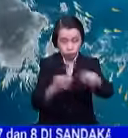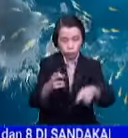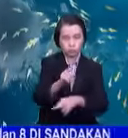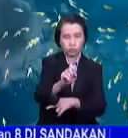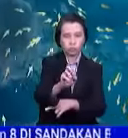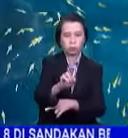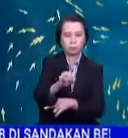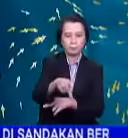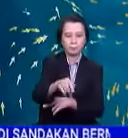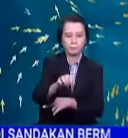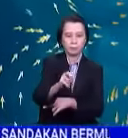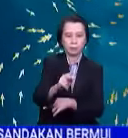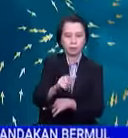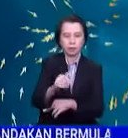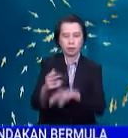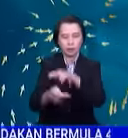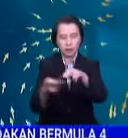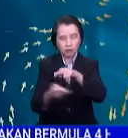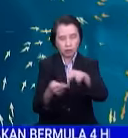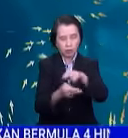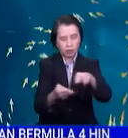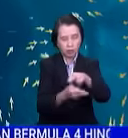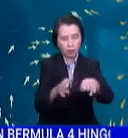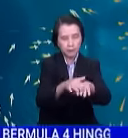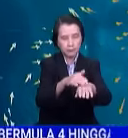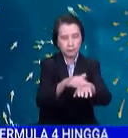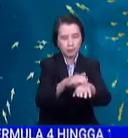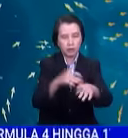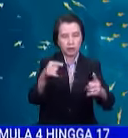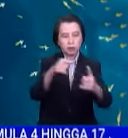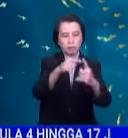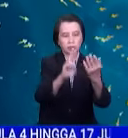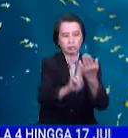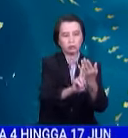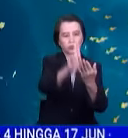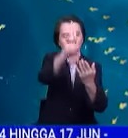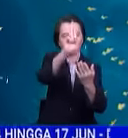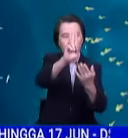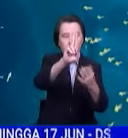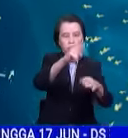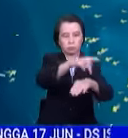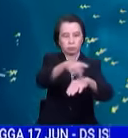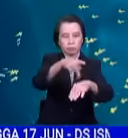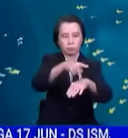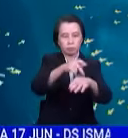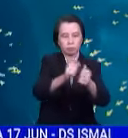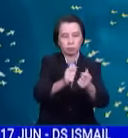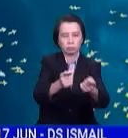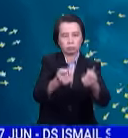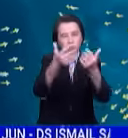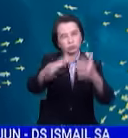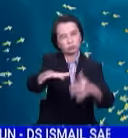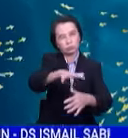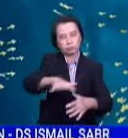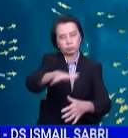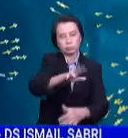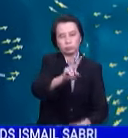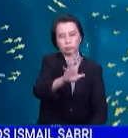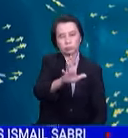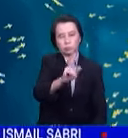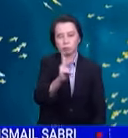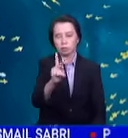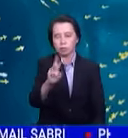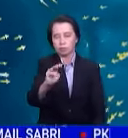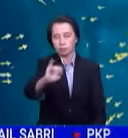Choi Wan sedang bergerak perlahan-lahan menuju ke arah utara barat laut Filipina dengan kelajuan sekitar 25